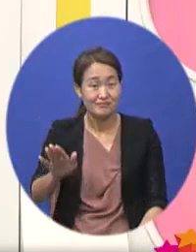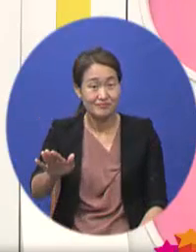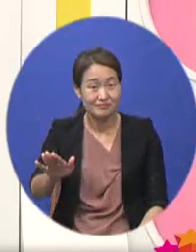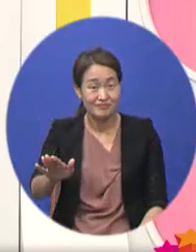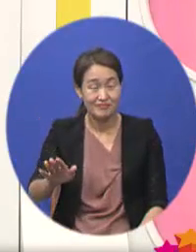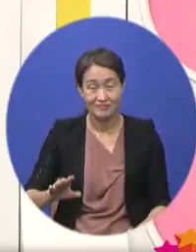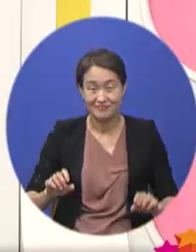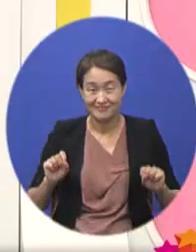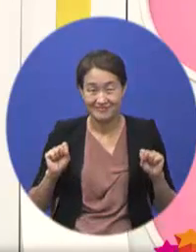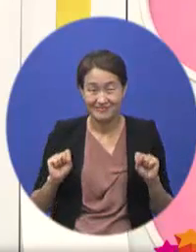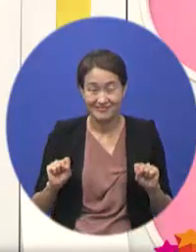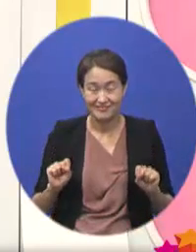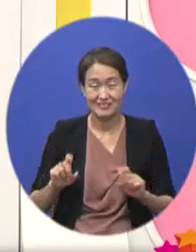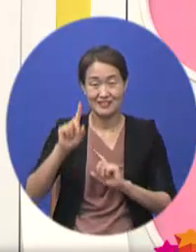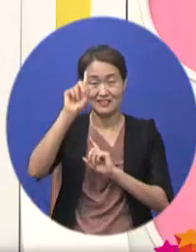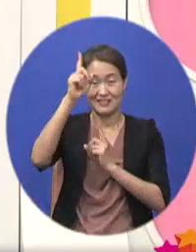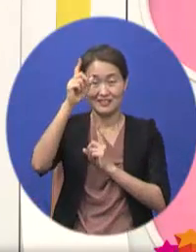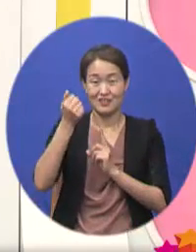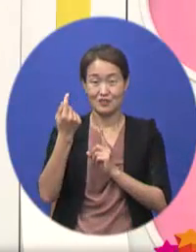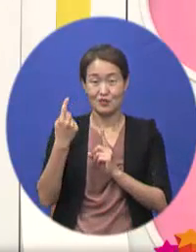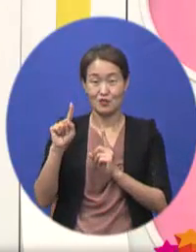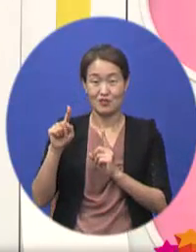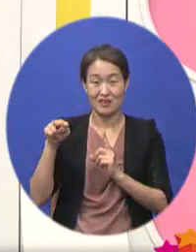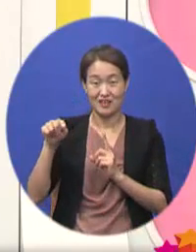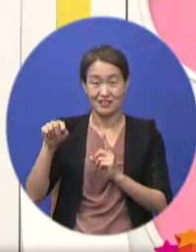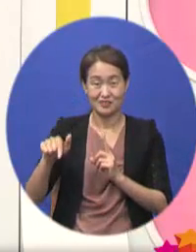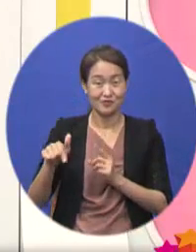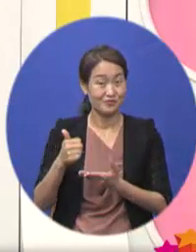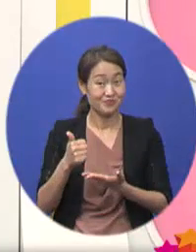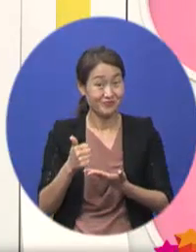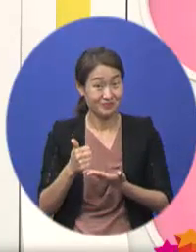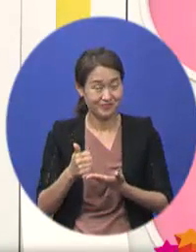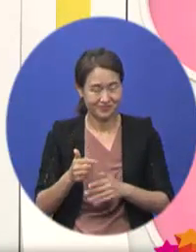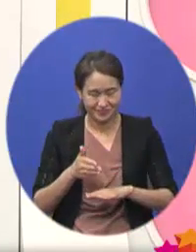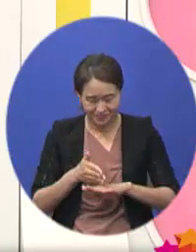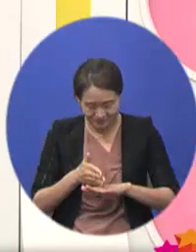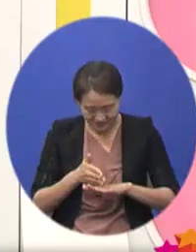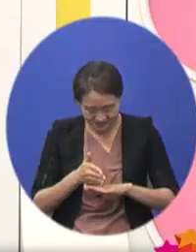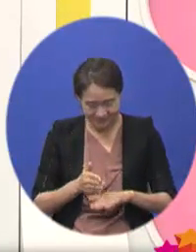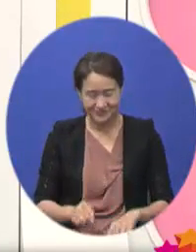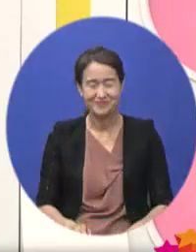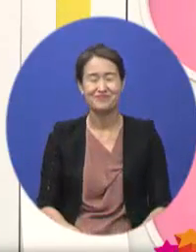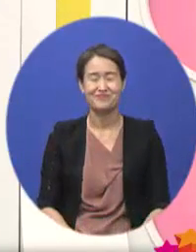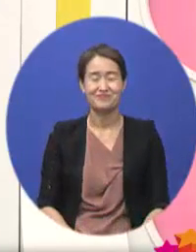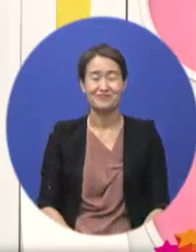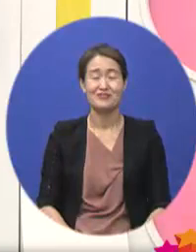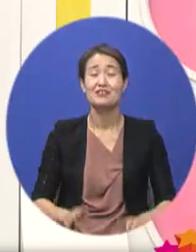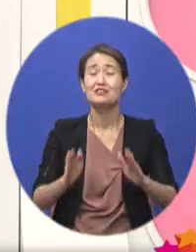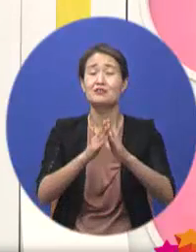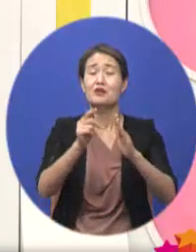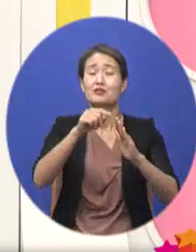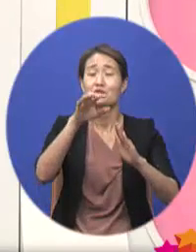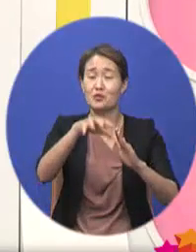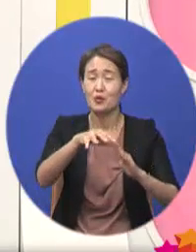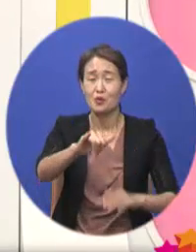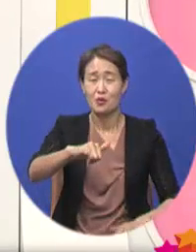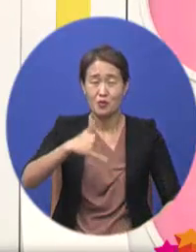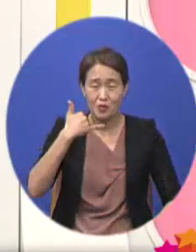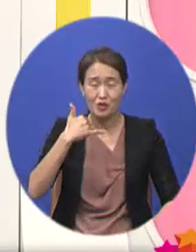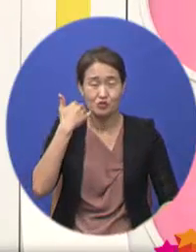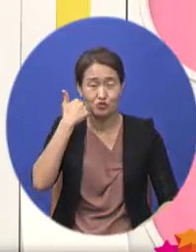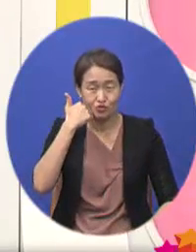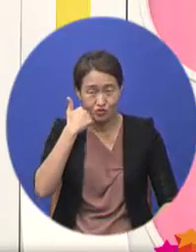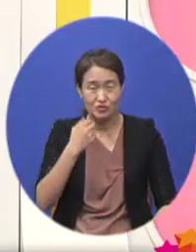네. 안녕하세요. 이화숙님. 어, 이화숙님. 네, 네, 감사합니다. 잘 지내셨죠? 예, 네. 네, 어디에서 전화 주셨죠?